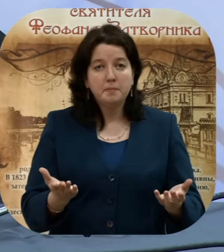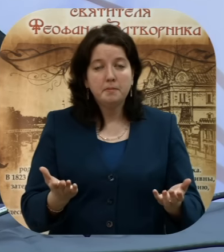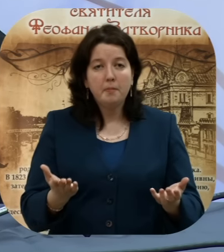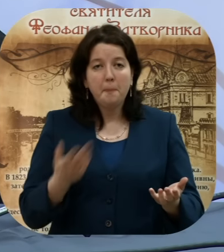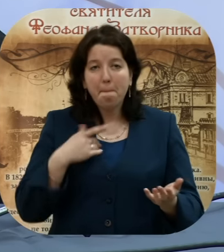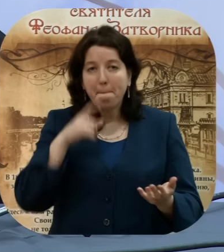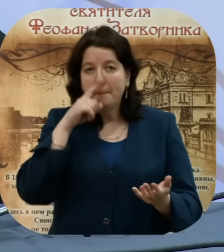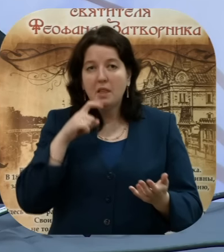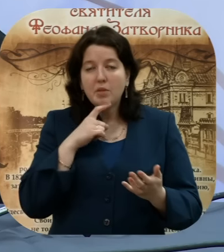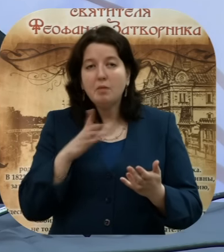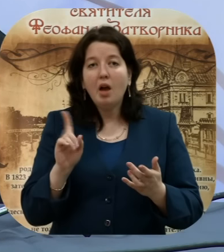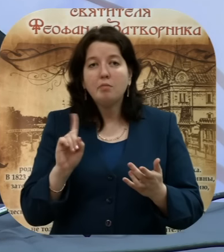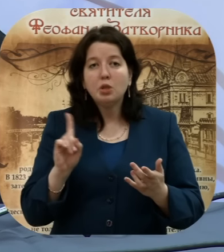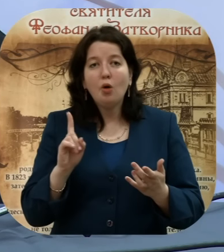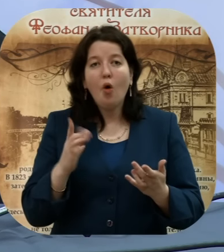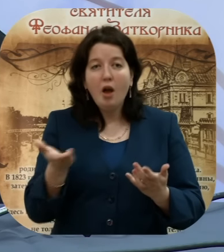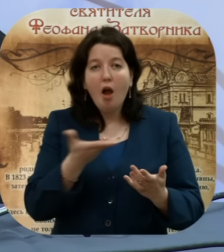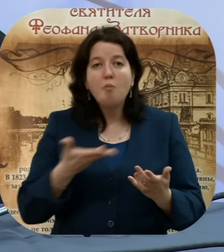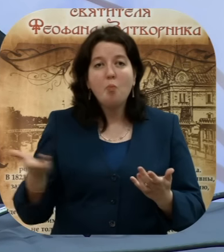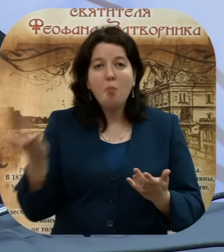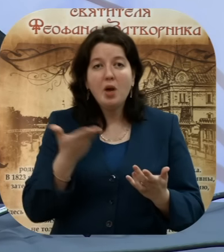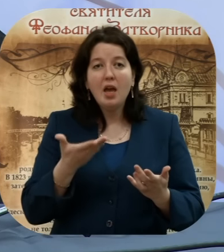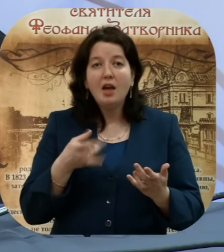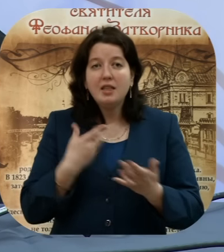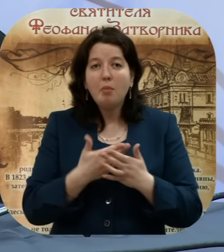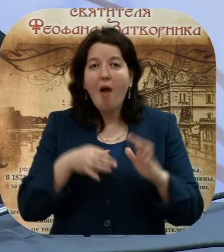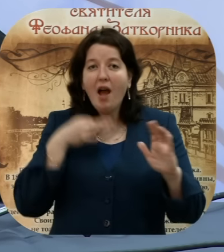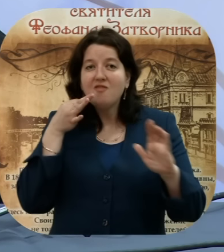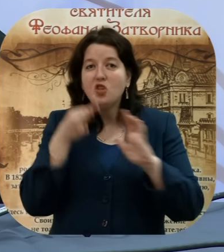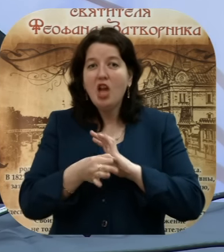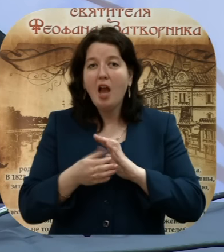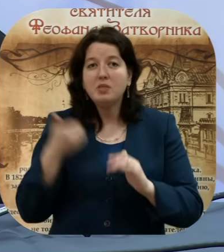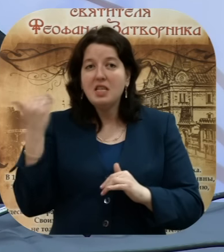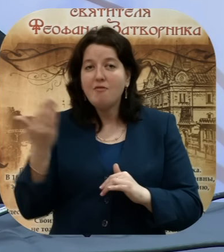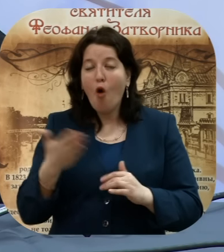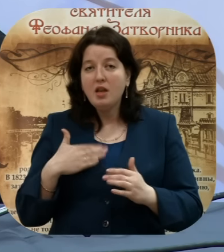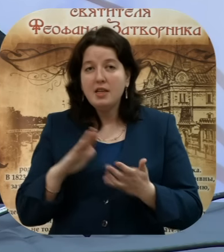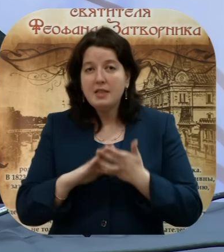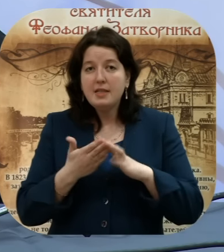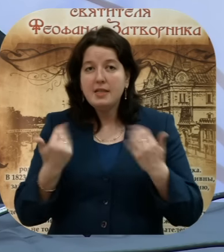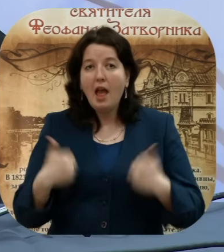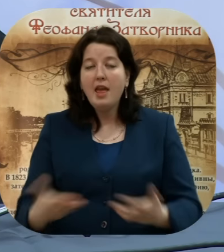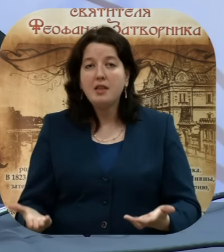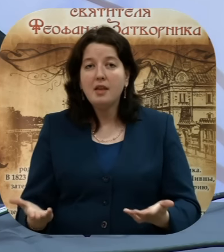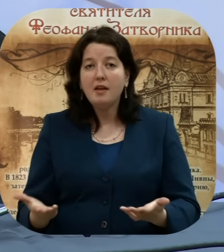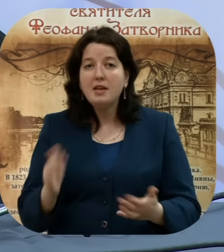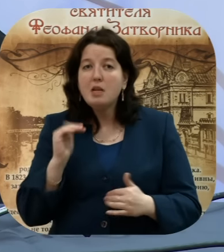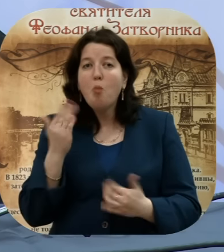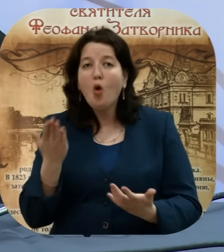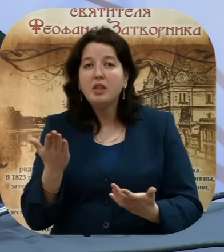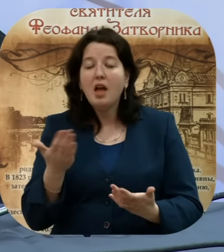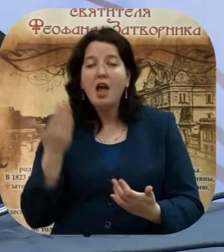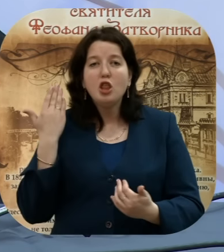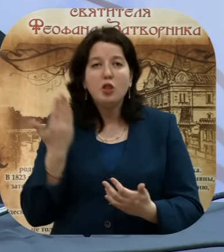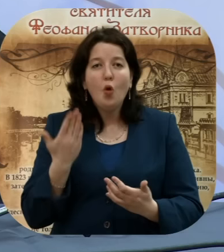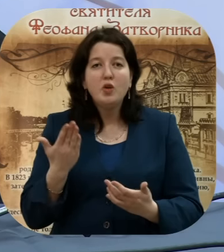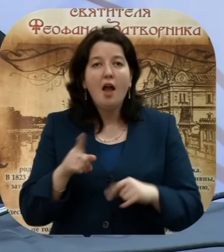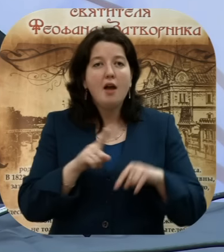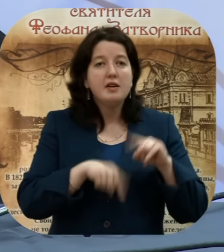И не понимаем, что мы же ответственны будем за его состояние. То есть родителям